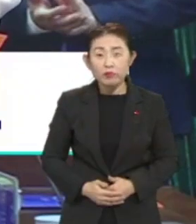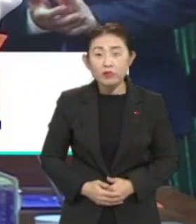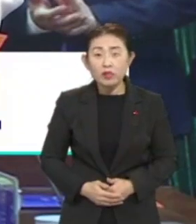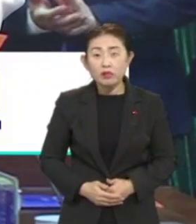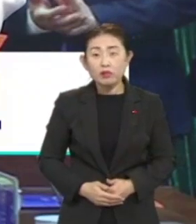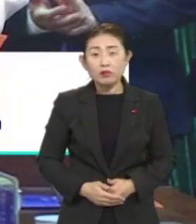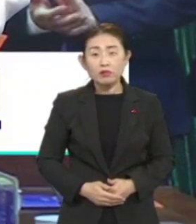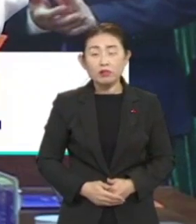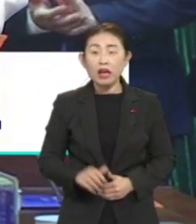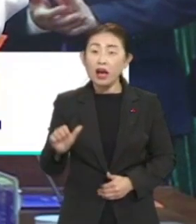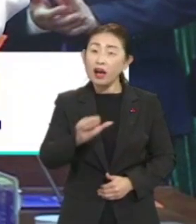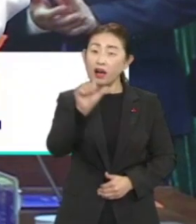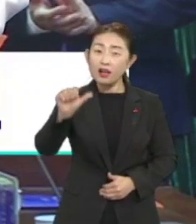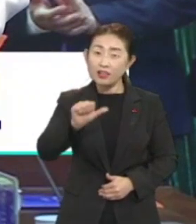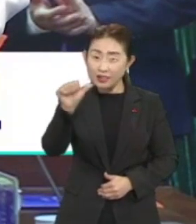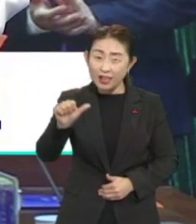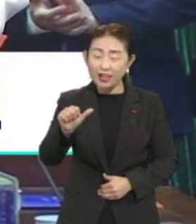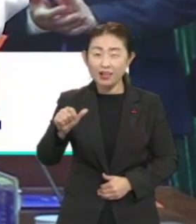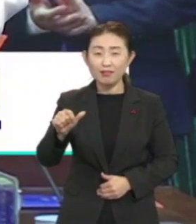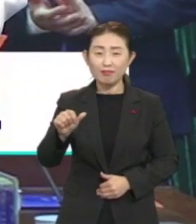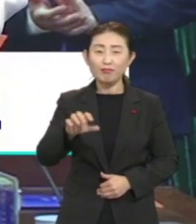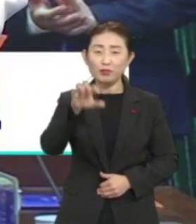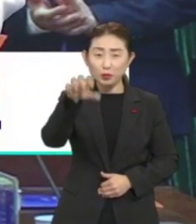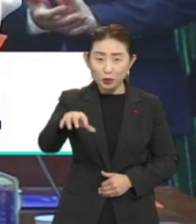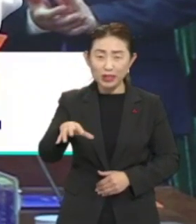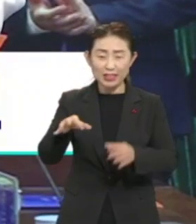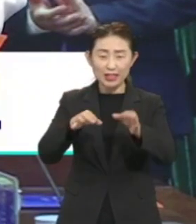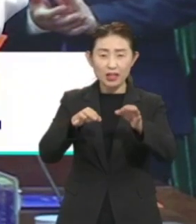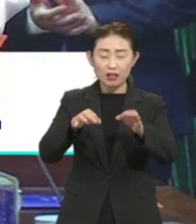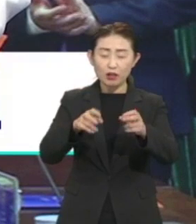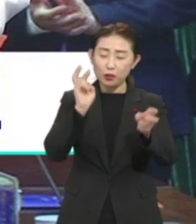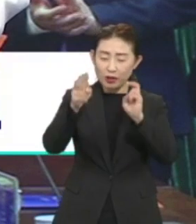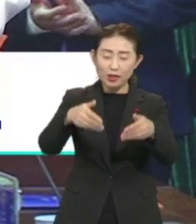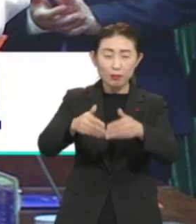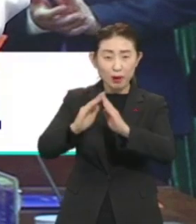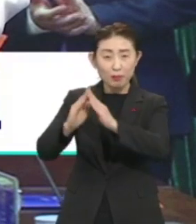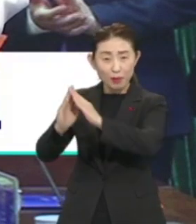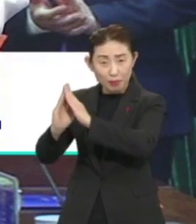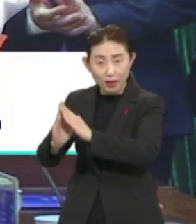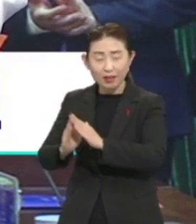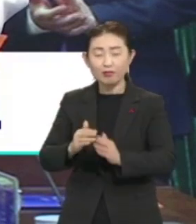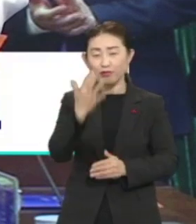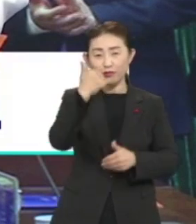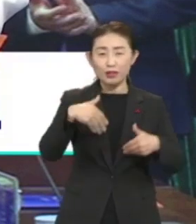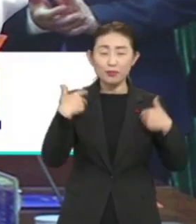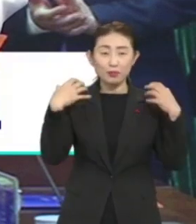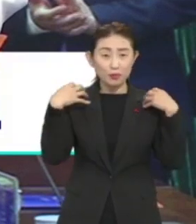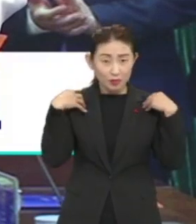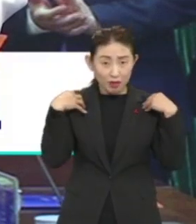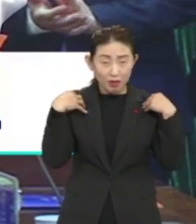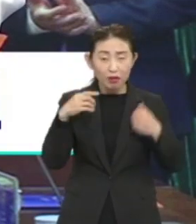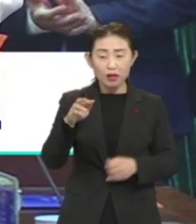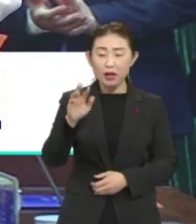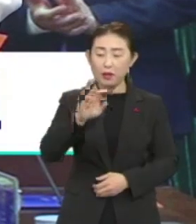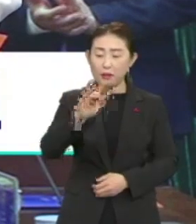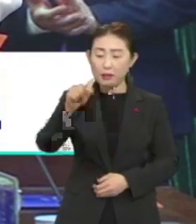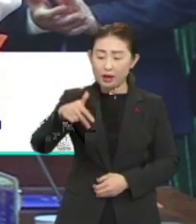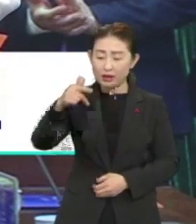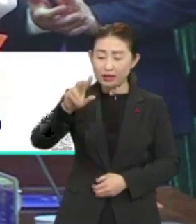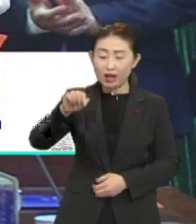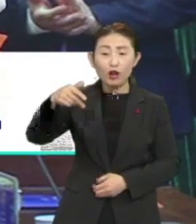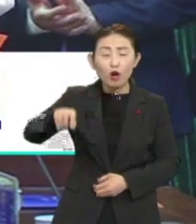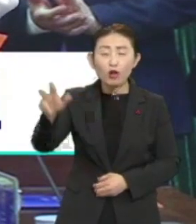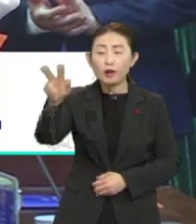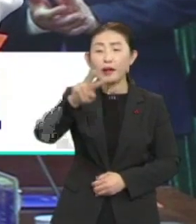민선 8기 들어 동남아 시장 개척에 속도를 내고 있는 충남도가 베트남 북부의 주요 산업 거점인 박장성과 교류 협정을